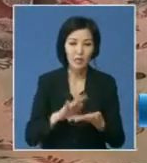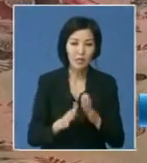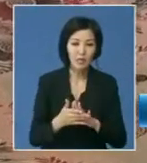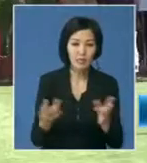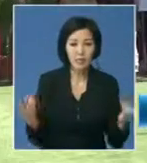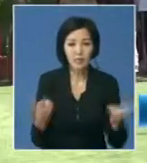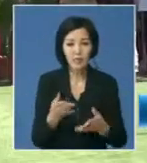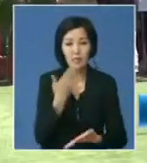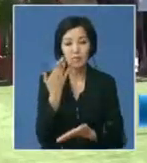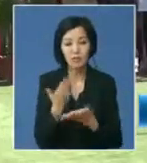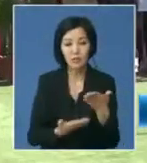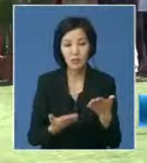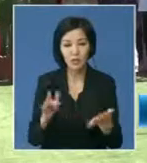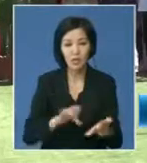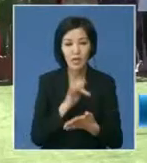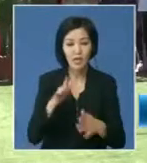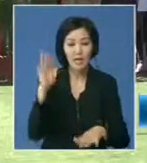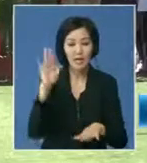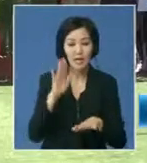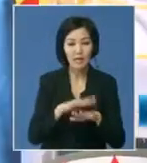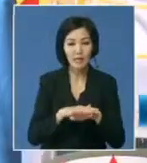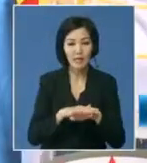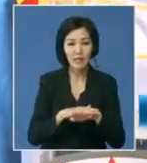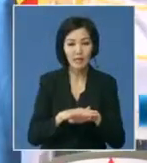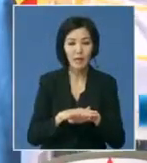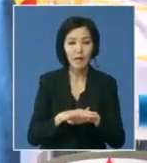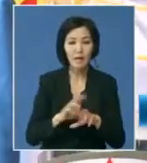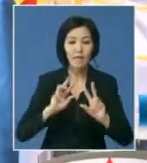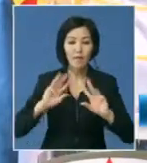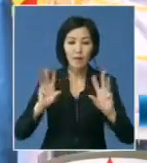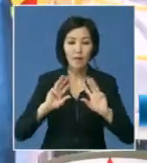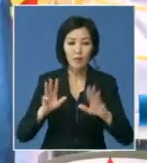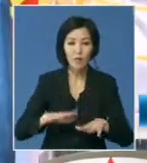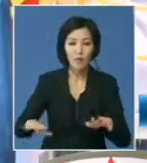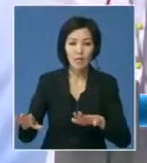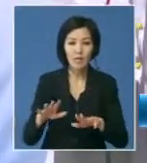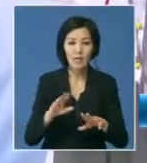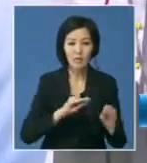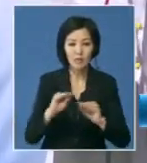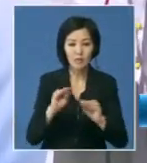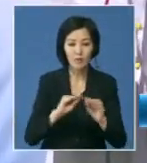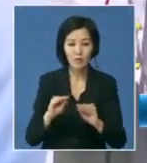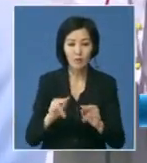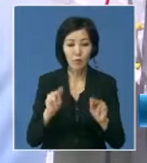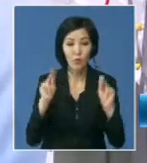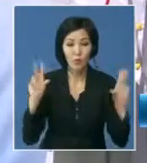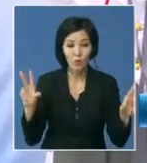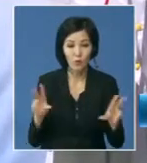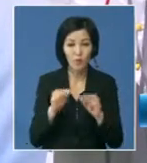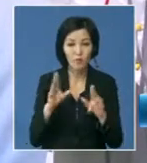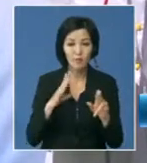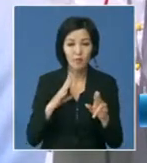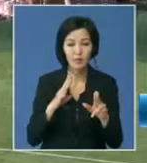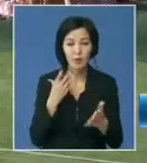қажеттіліктерін сұрады. Әкім балаларға шағын сахна мен волейбол алаңын жасап беруге уәде берді. Спортқұмар жеткіншектерге тарту таралғысын